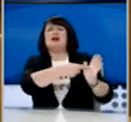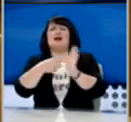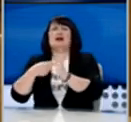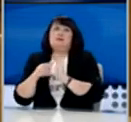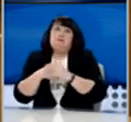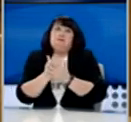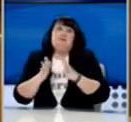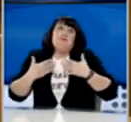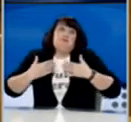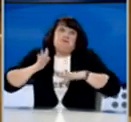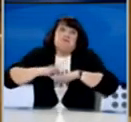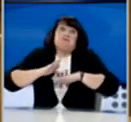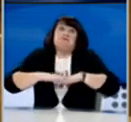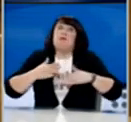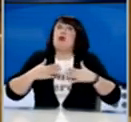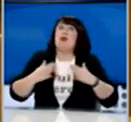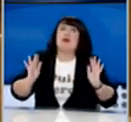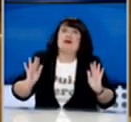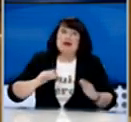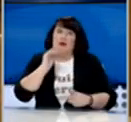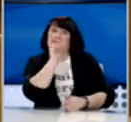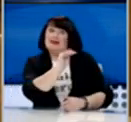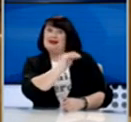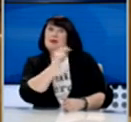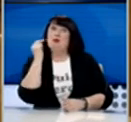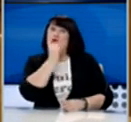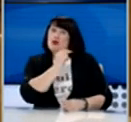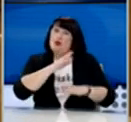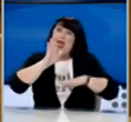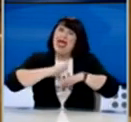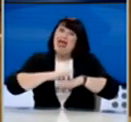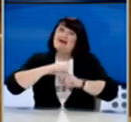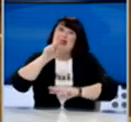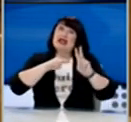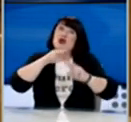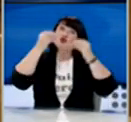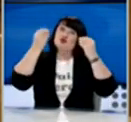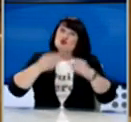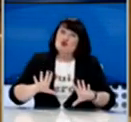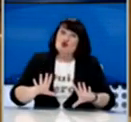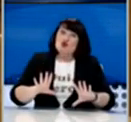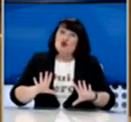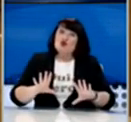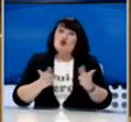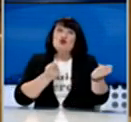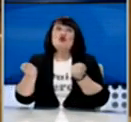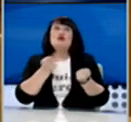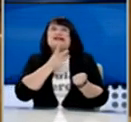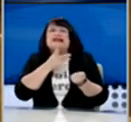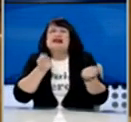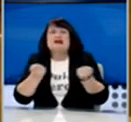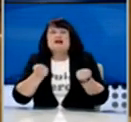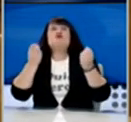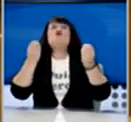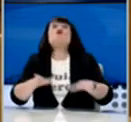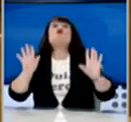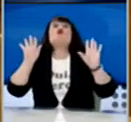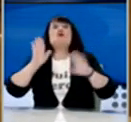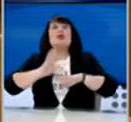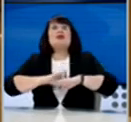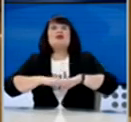πόντιου πιλάτου δηλαδή κύριε μητσοτάκη εφτε η κακοκαιρία και όχι η κακοδιαχείριση